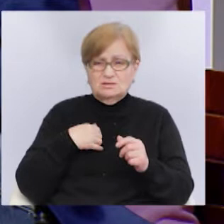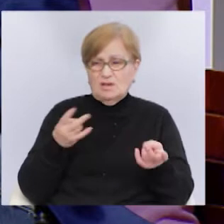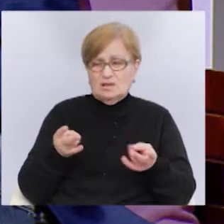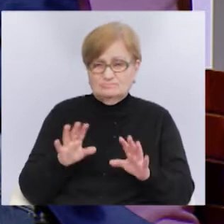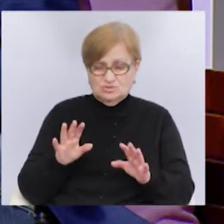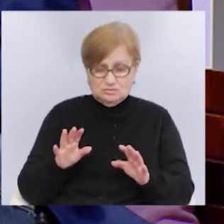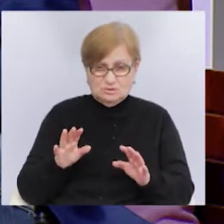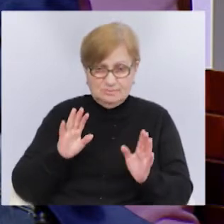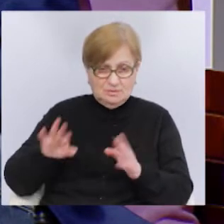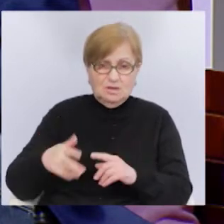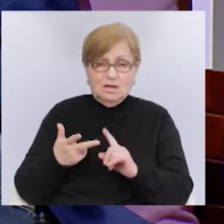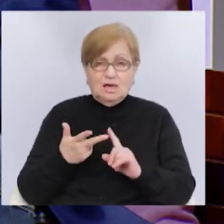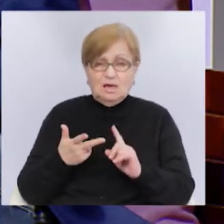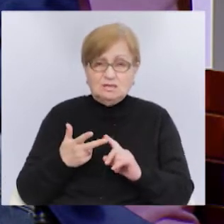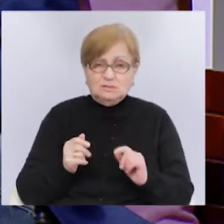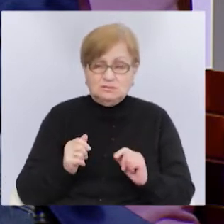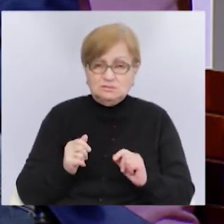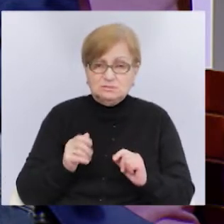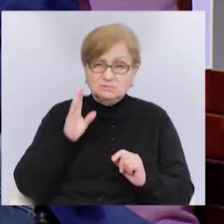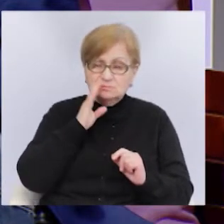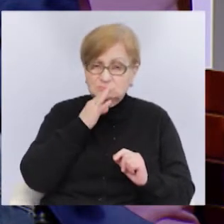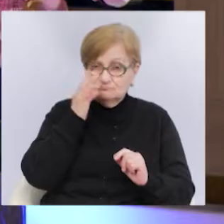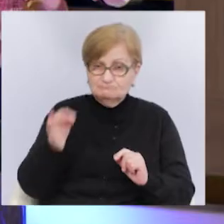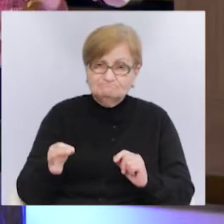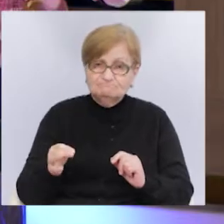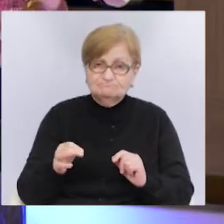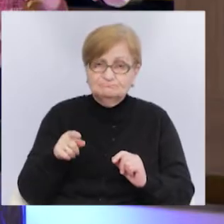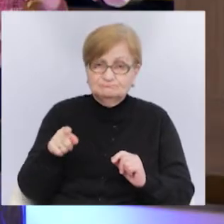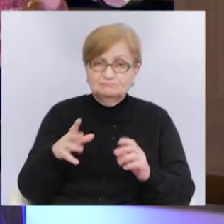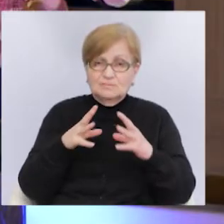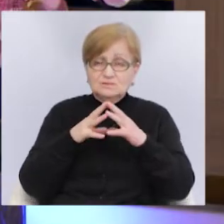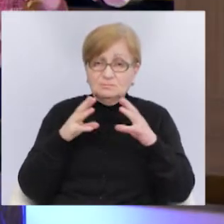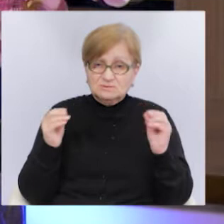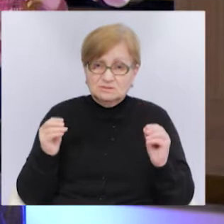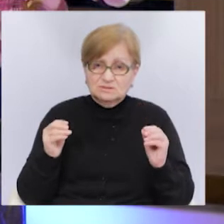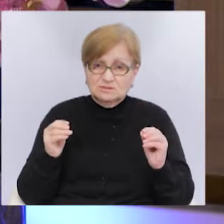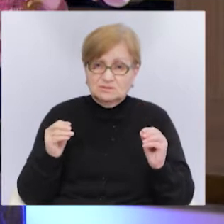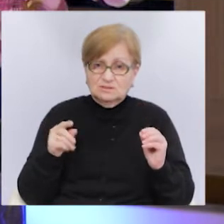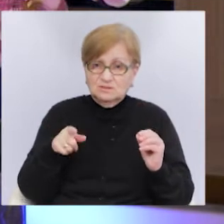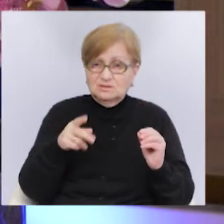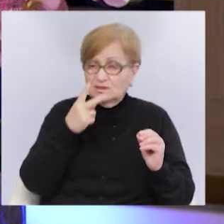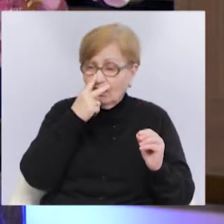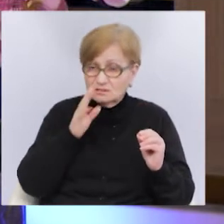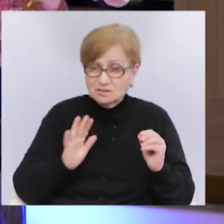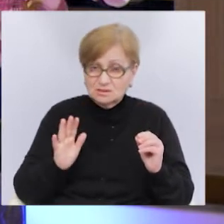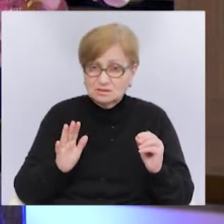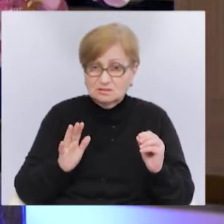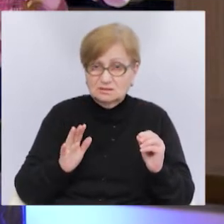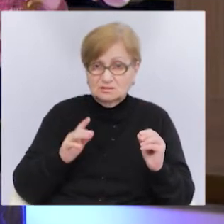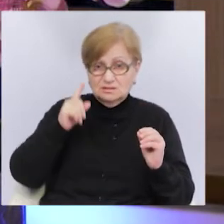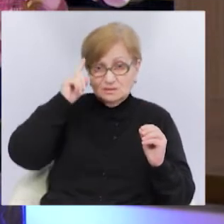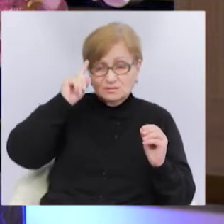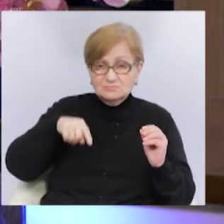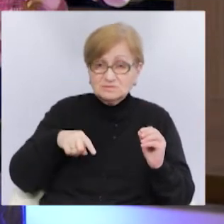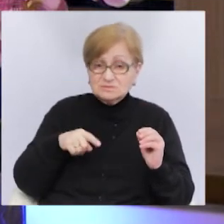უსახელებს. მესამე ვარიანტი არის, როდესაც დედა ეუბნება. ეს ბადრიჯანია, შენ ეს არასდროს არ გინახავს, ხო? იცი,